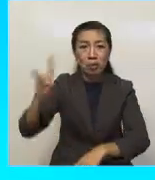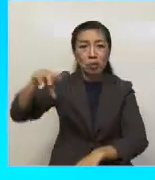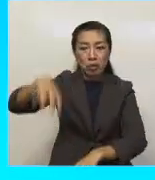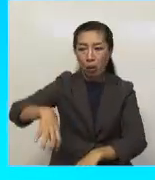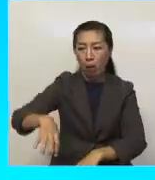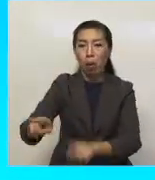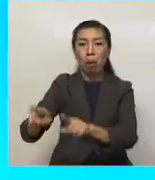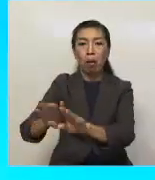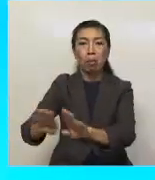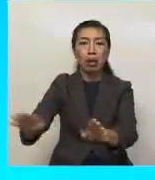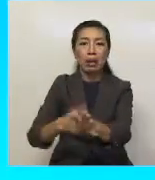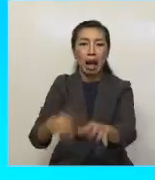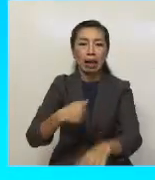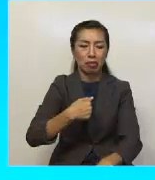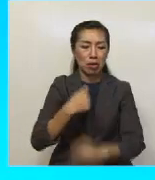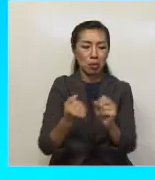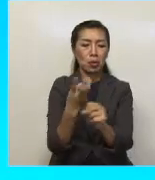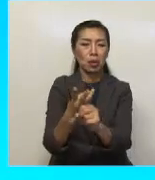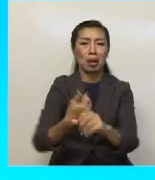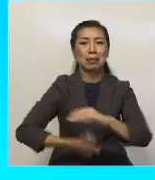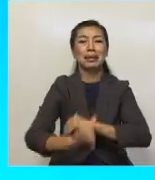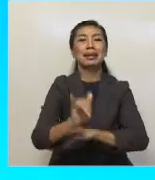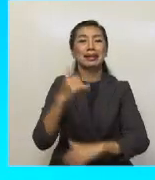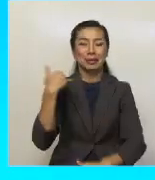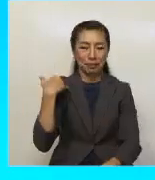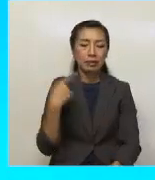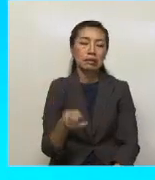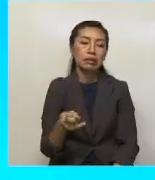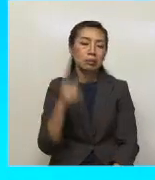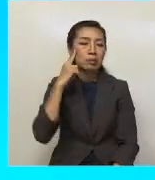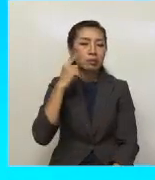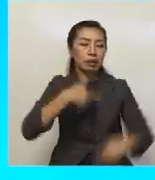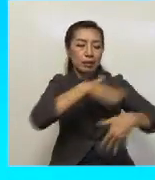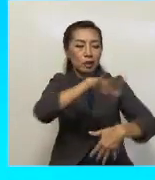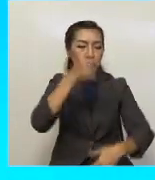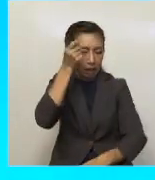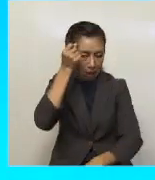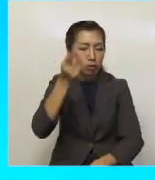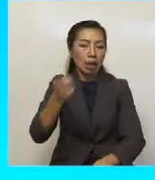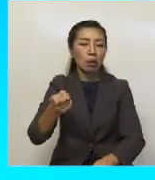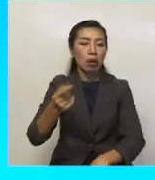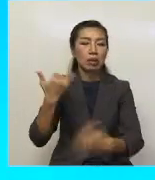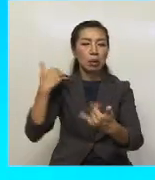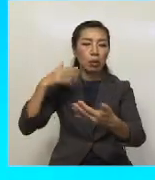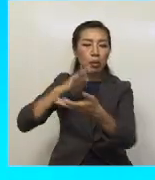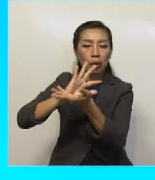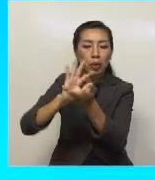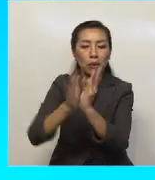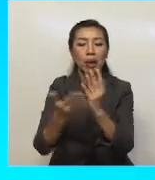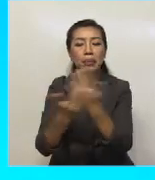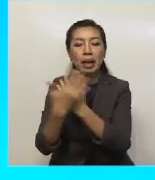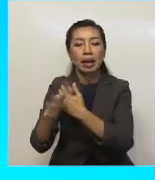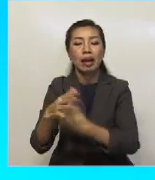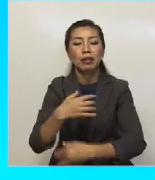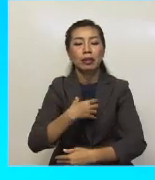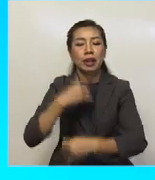อีกนะแล้วก็เข้าใจเรื่องของการเปลี่ยนแปลงตามการเวลาแหละนะคะเพื่อสิ่งที่ดีขึ้นสวนสัตว์ดุสิต